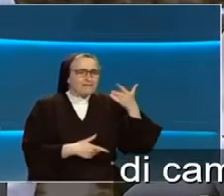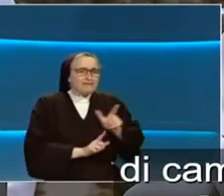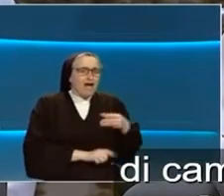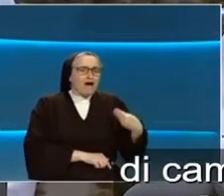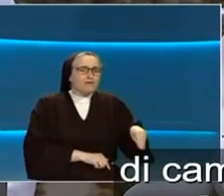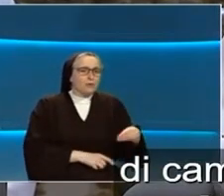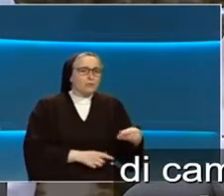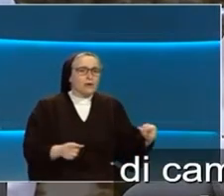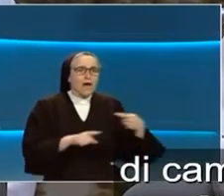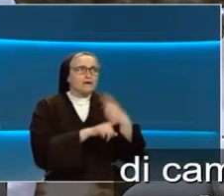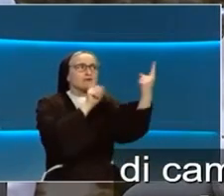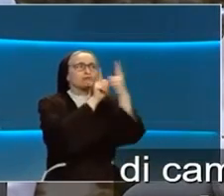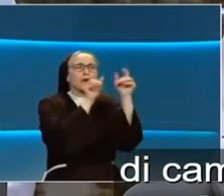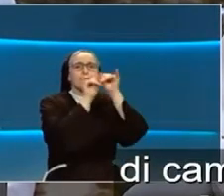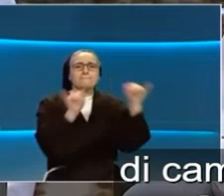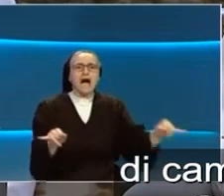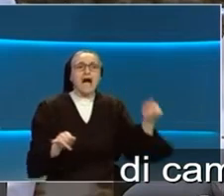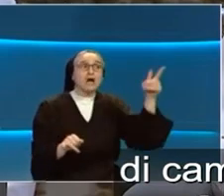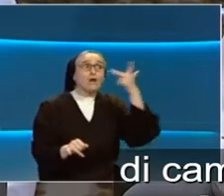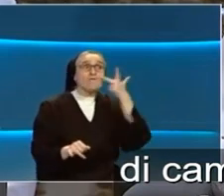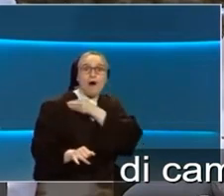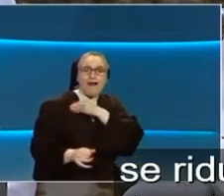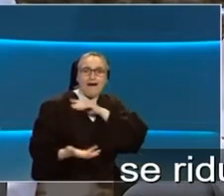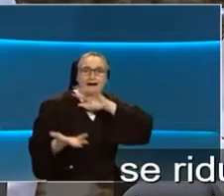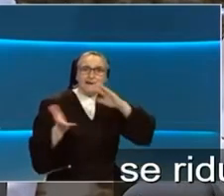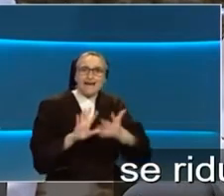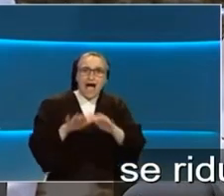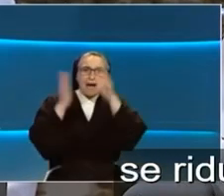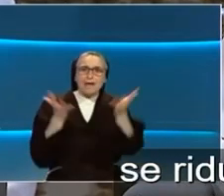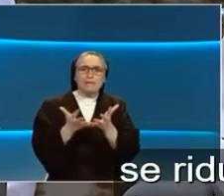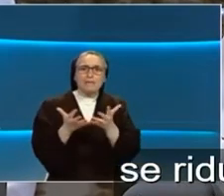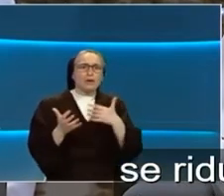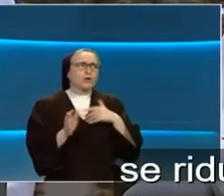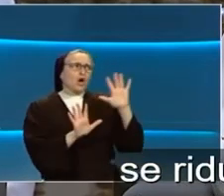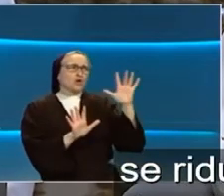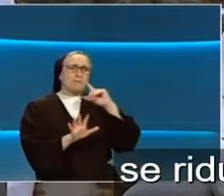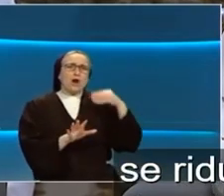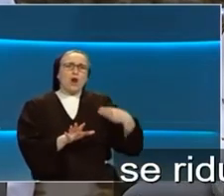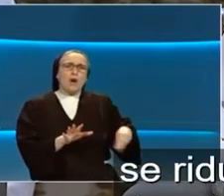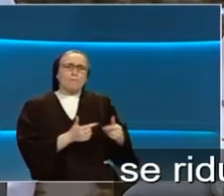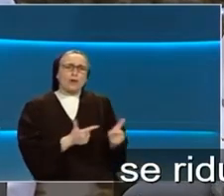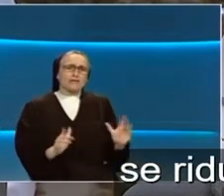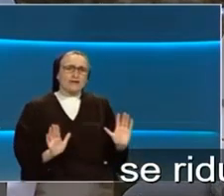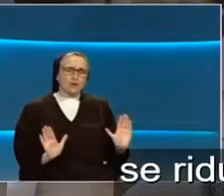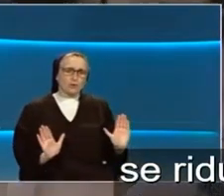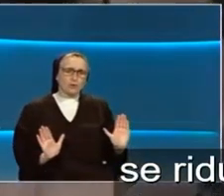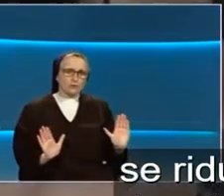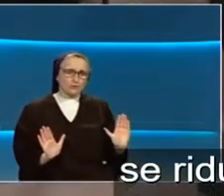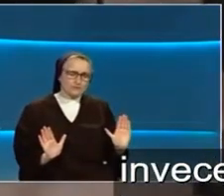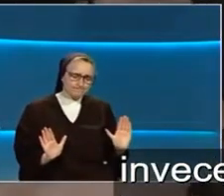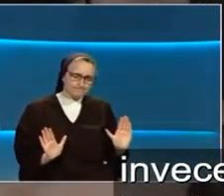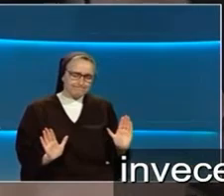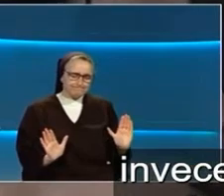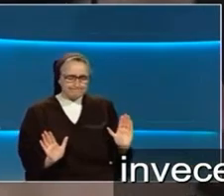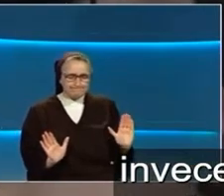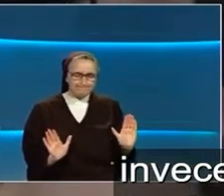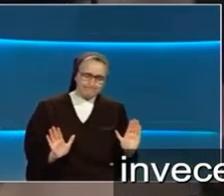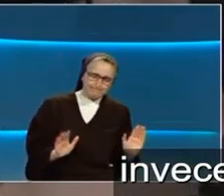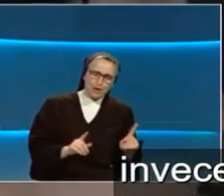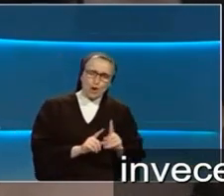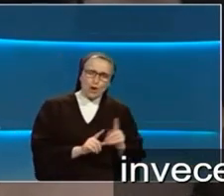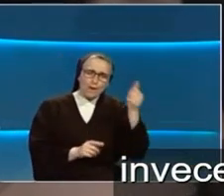있는 용기, 악의 활동을 깨부수고 예수님과 그분의 사랑을 선택하지 못하고 신앙을 무슨